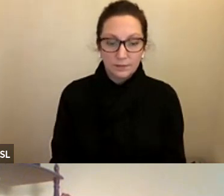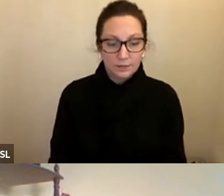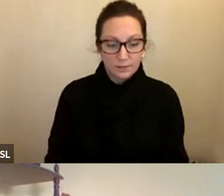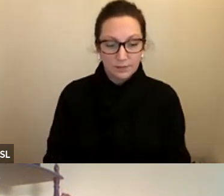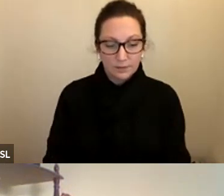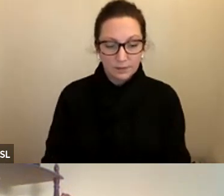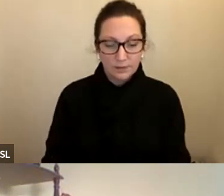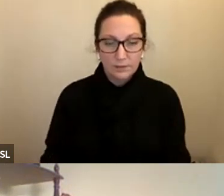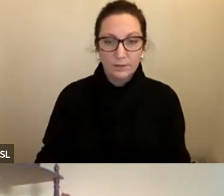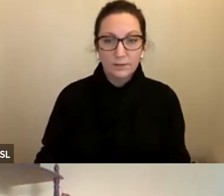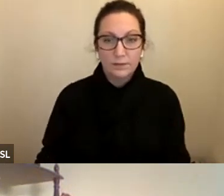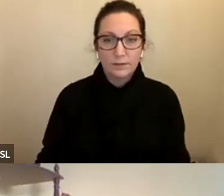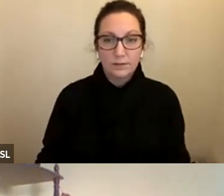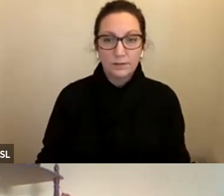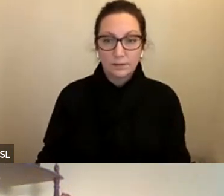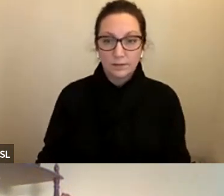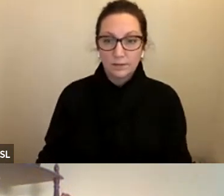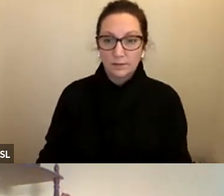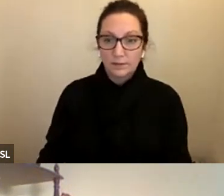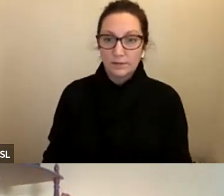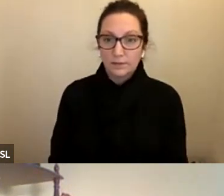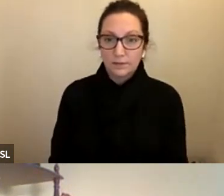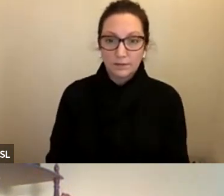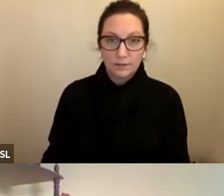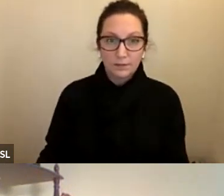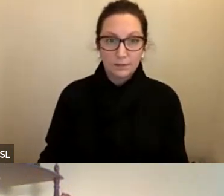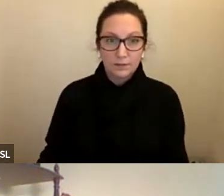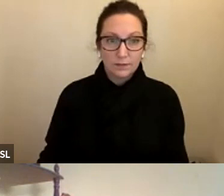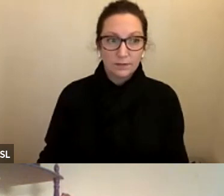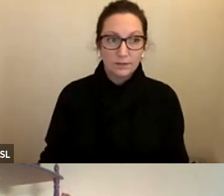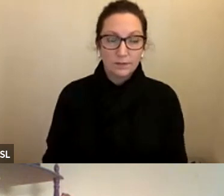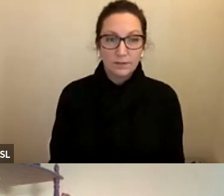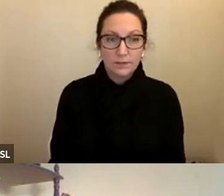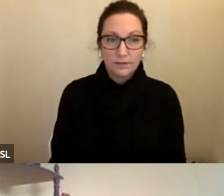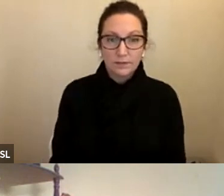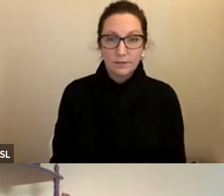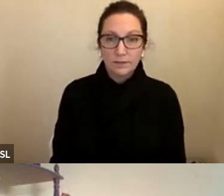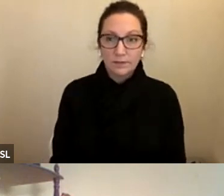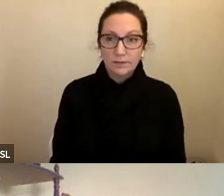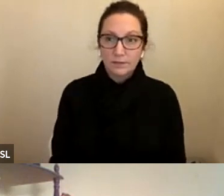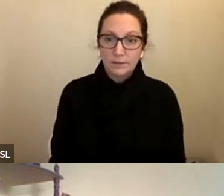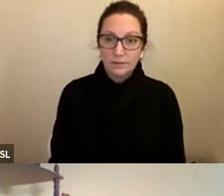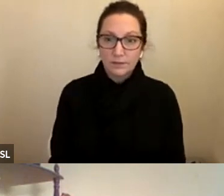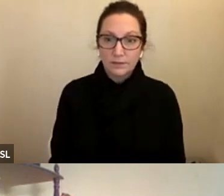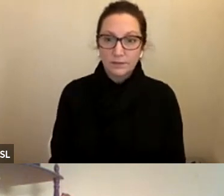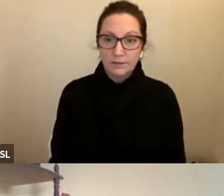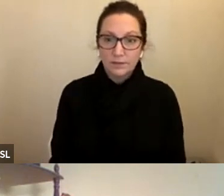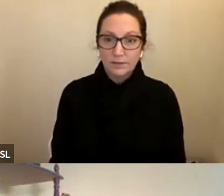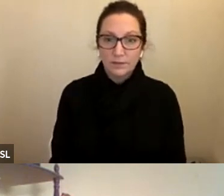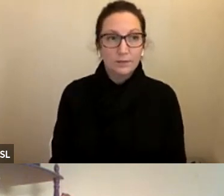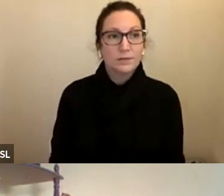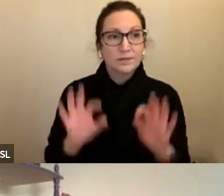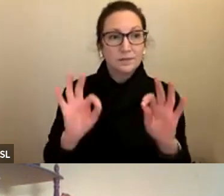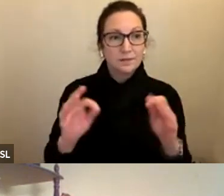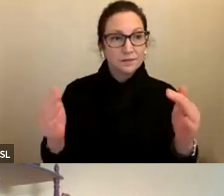可以選取廣東話嘅頻道㗎。咁咧我就會為你做今晚做翻譯㗎。唔該晒 ，Thank you。 Thank